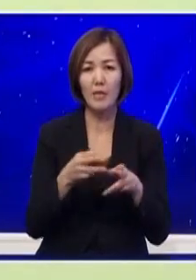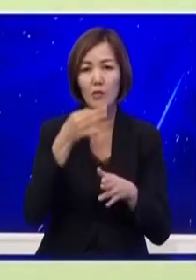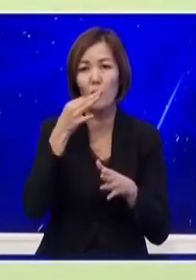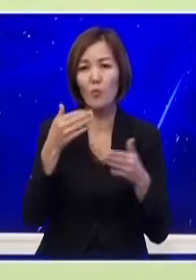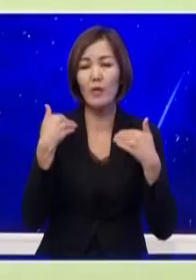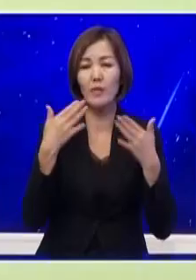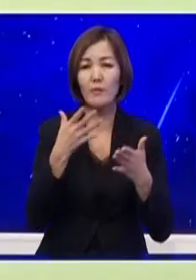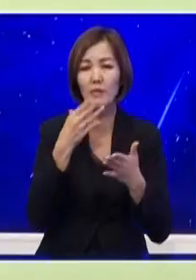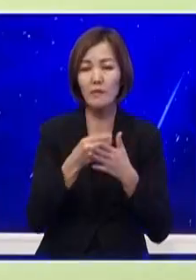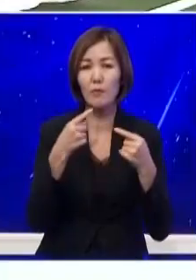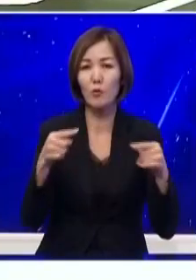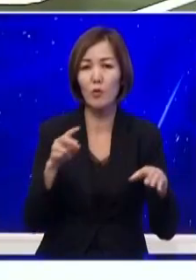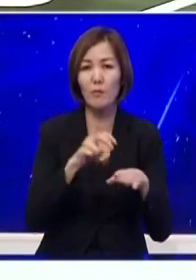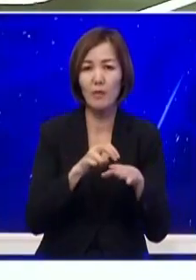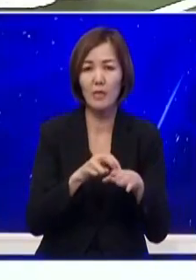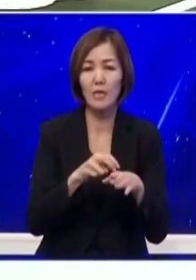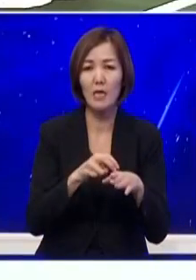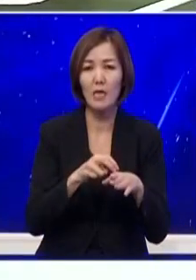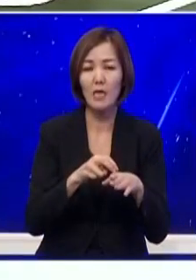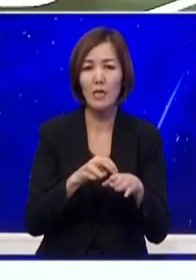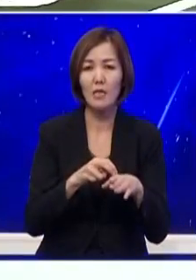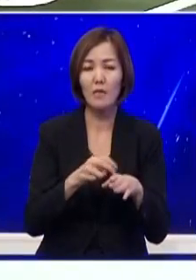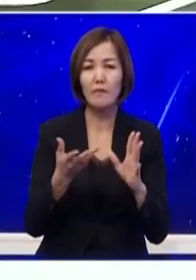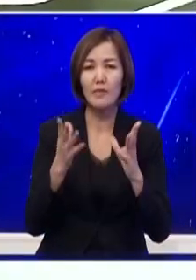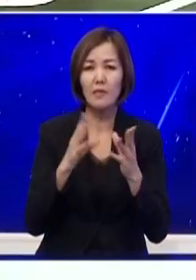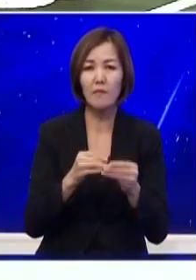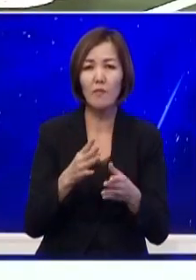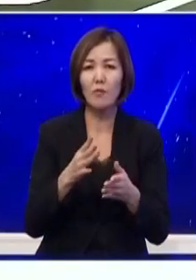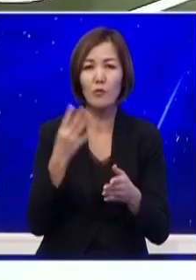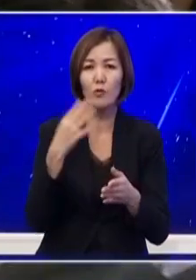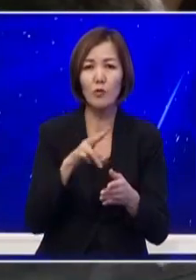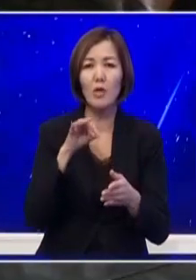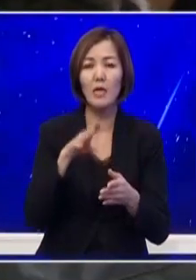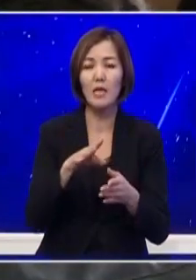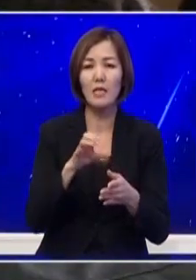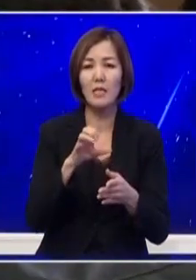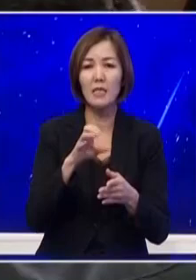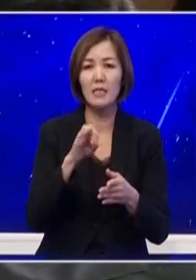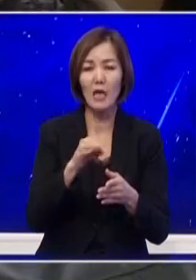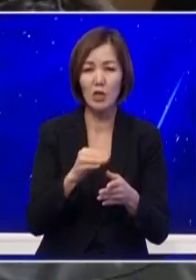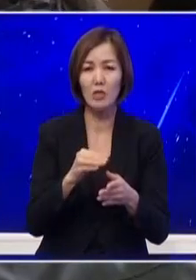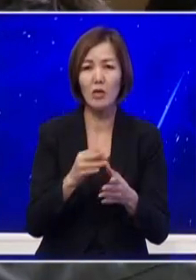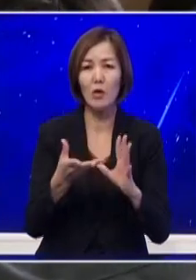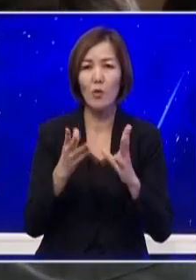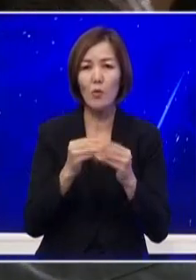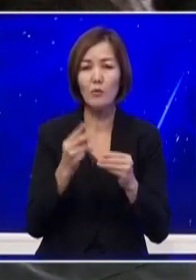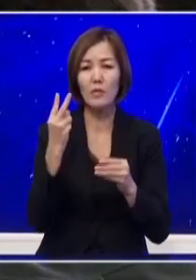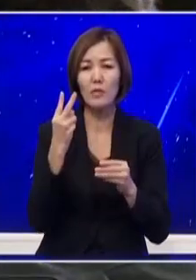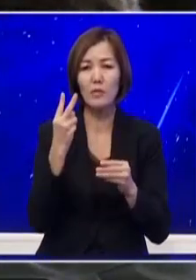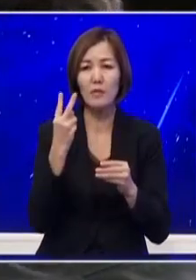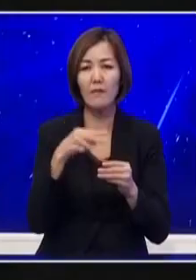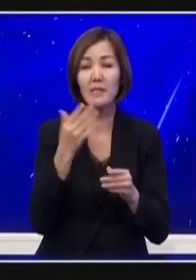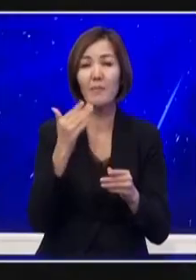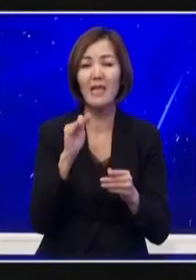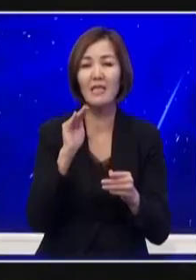со своими коллегами. Ведь стаж профессора в хирургии составляет без малого 40 лет. В общей сложности на его счету свыше 25